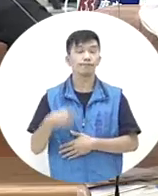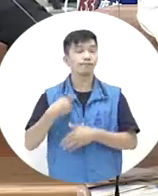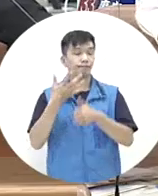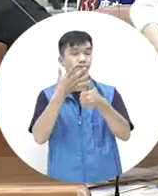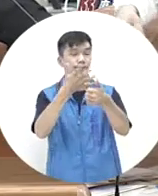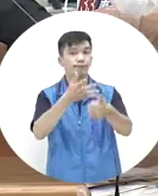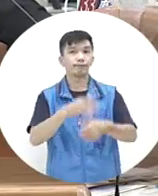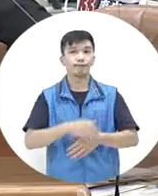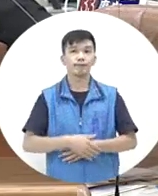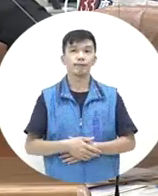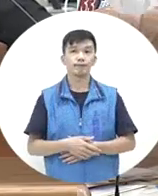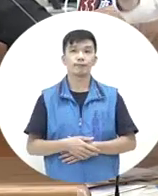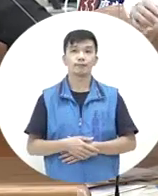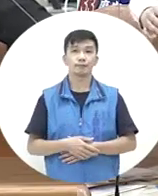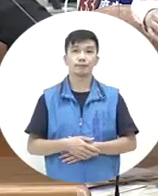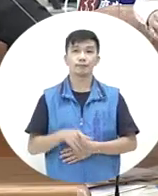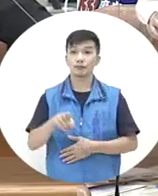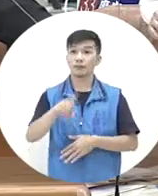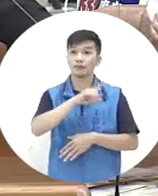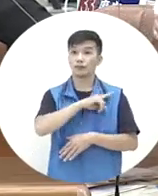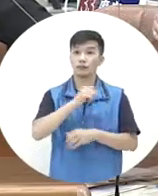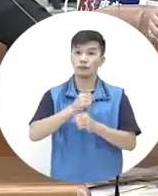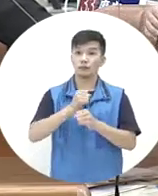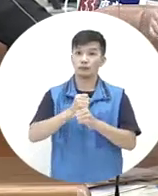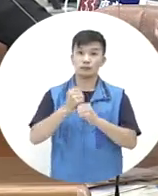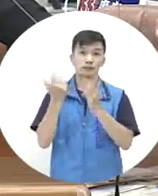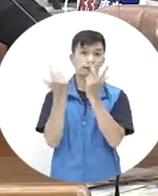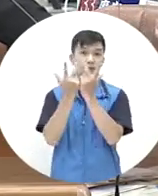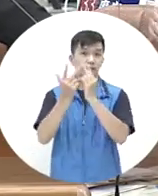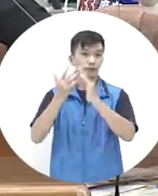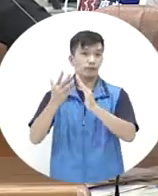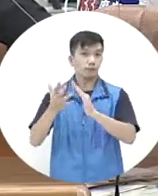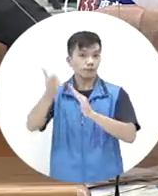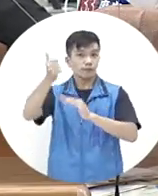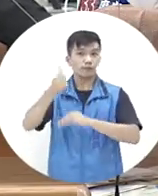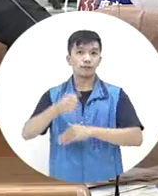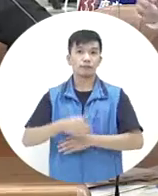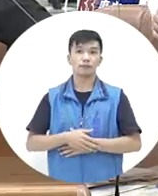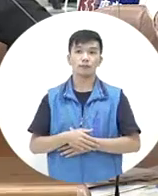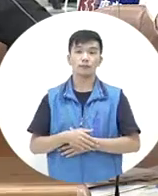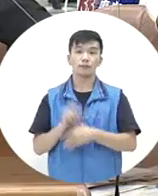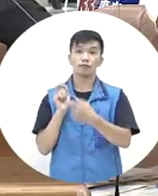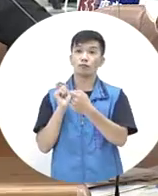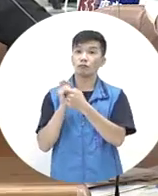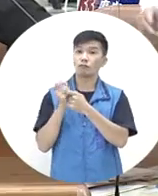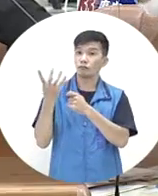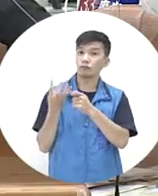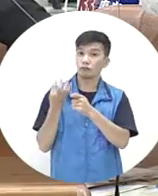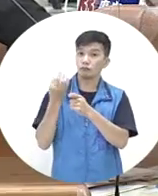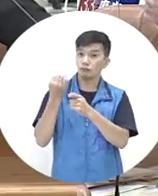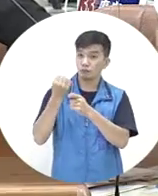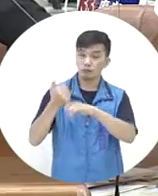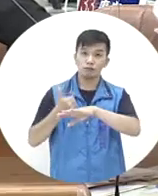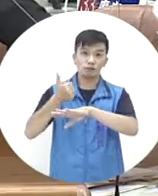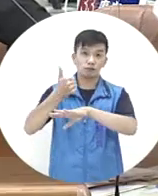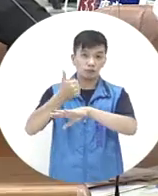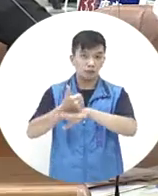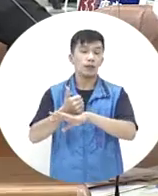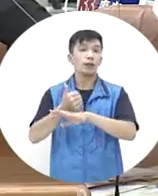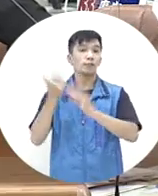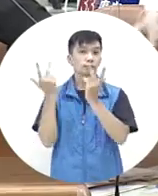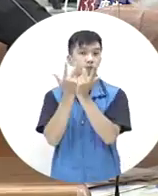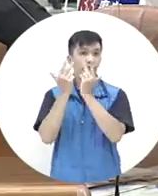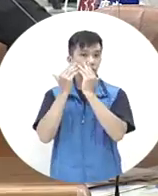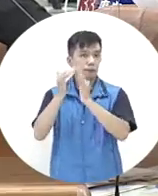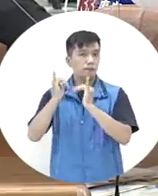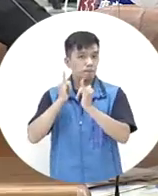说， 你身为新北市市长，坦白讲哦，这些年来在新北市，大家有一个很关心的议题哦，就是